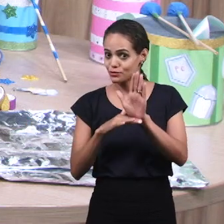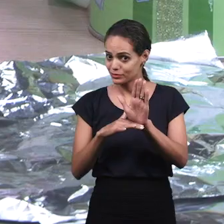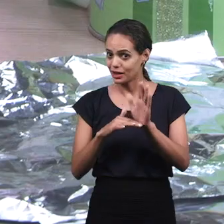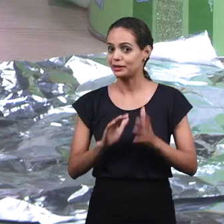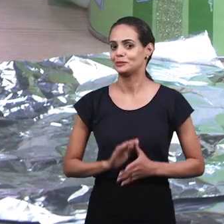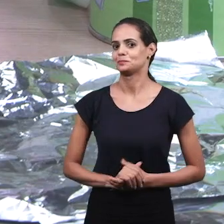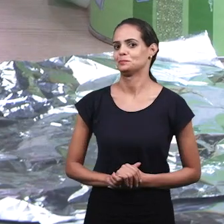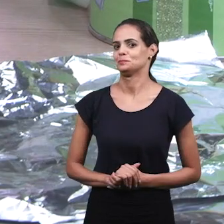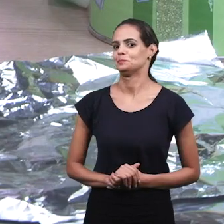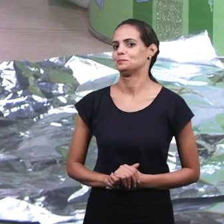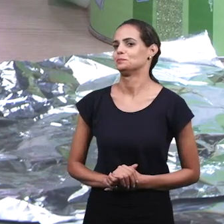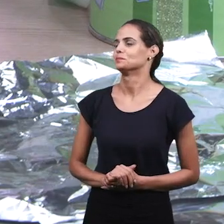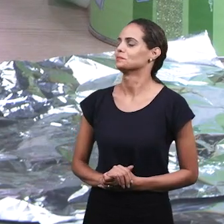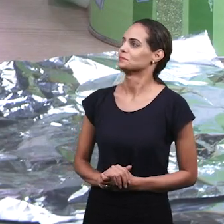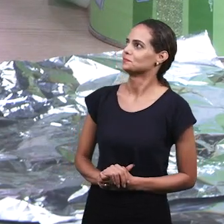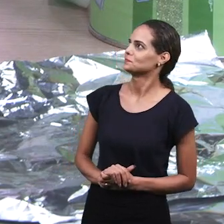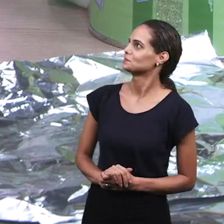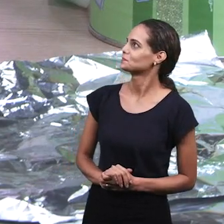allons faire...